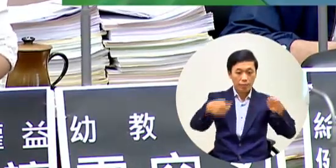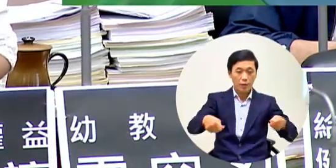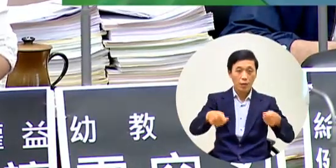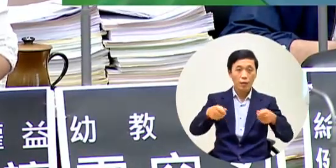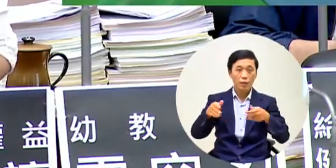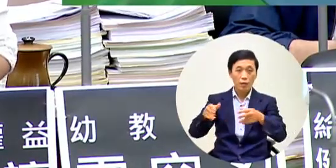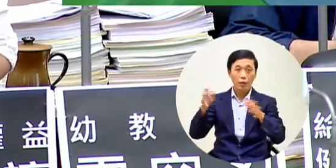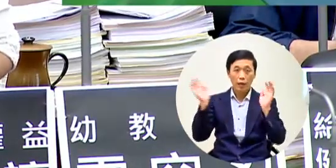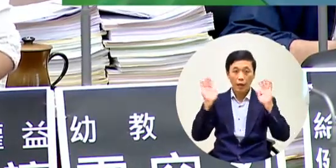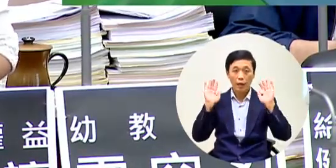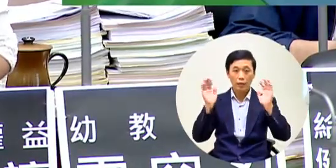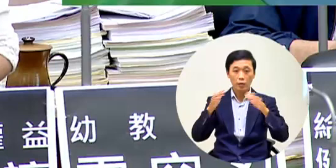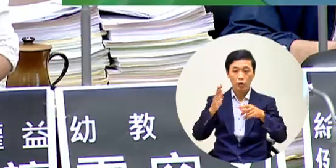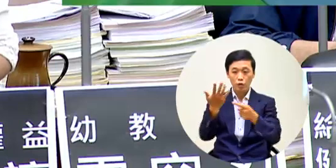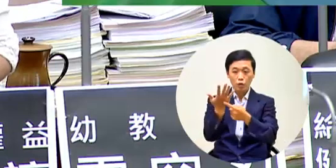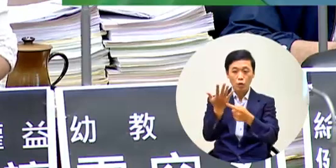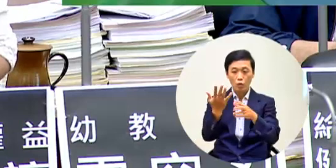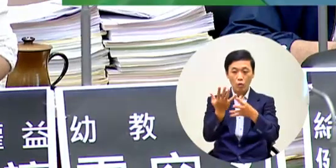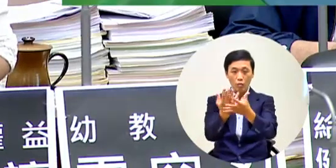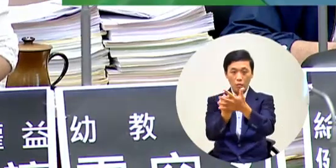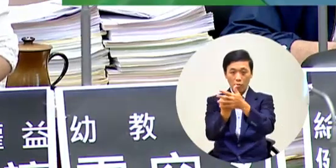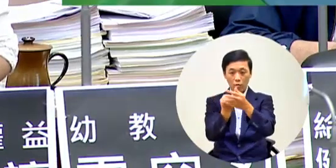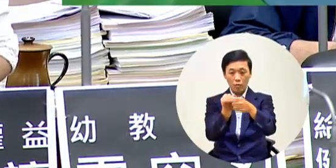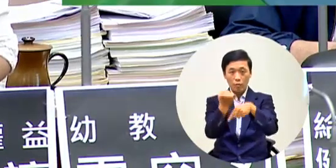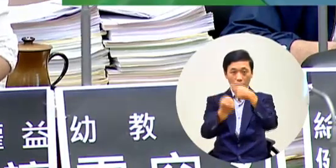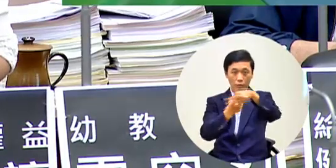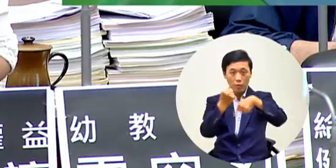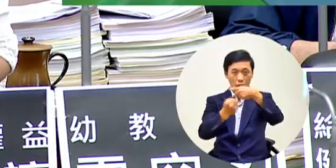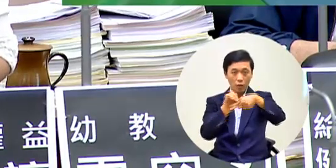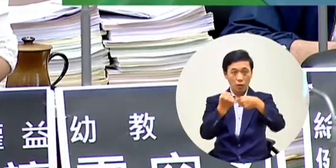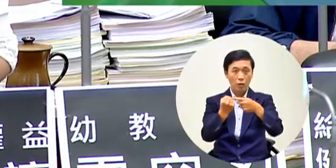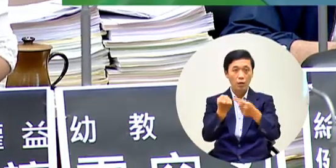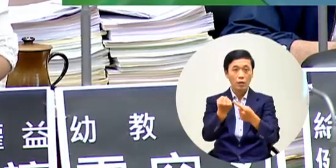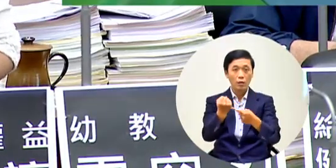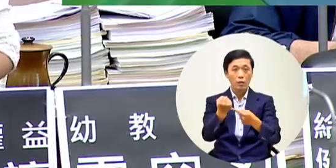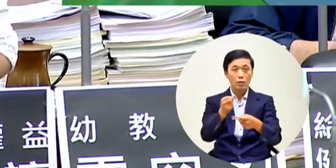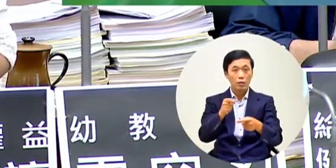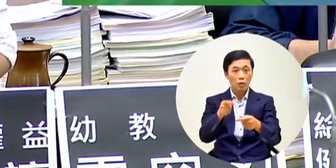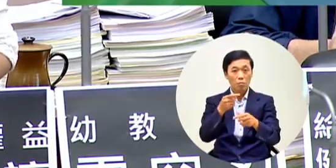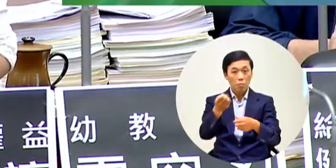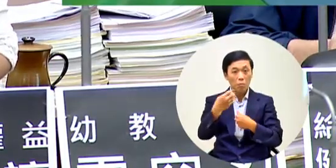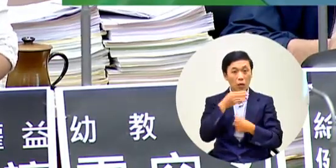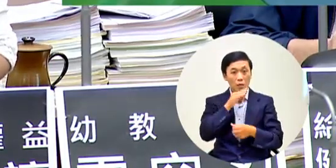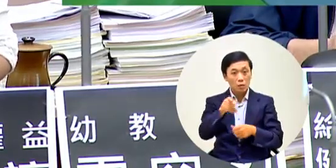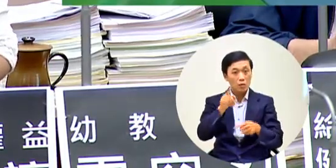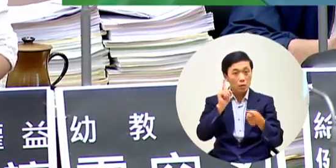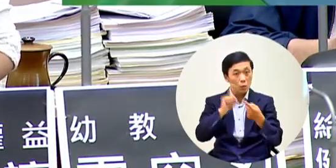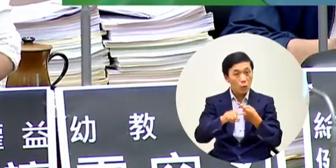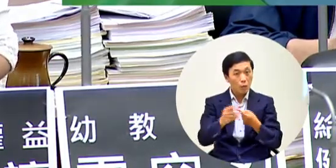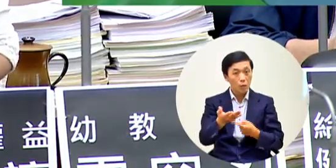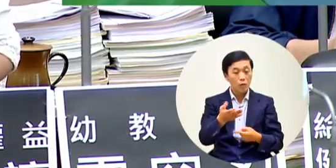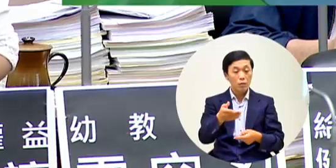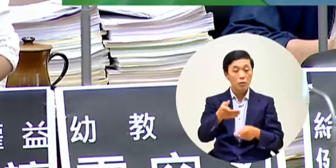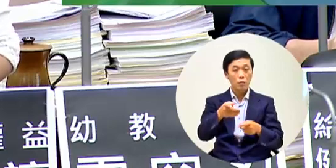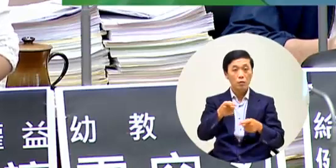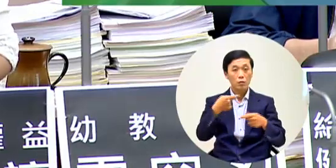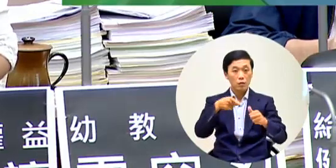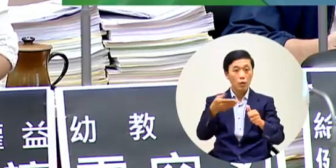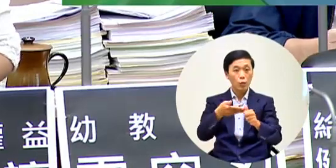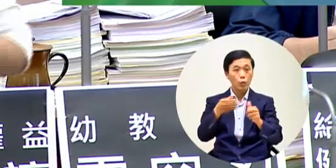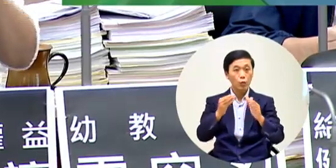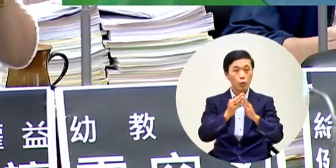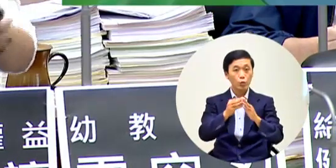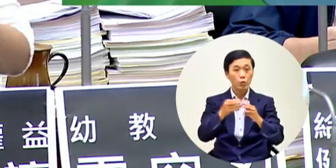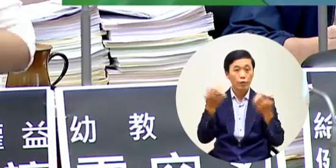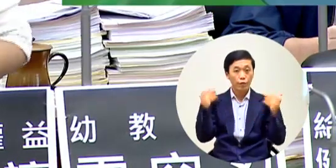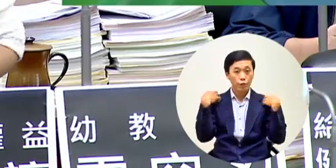啦 A 梦的手，告诉他这是正向的示范行为。结果我们教育局的承办人员